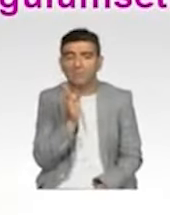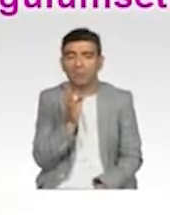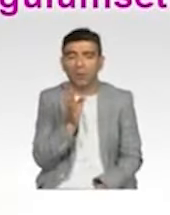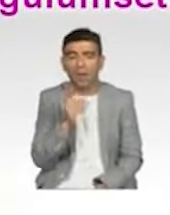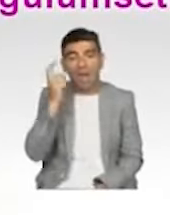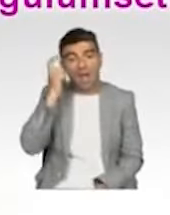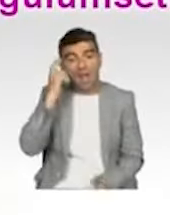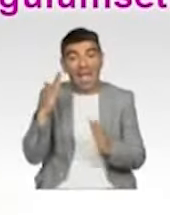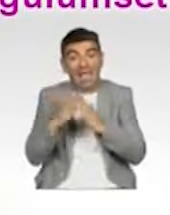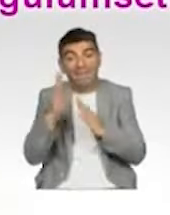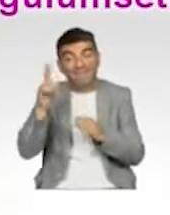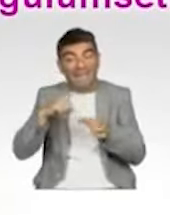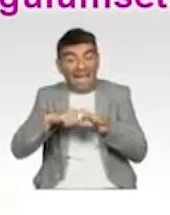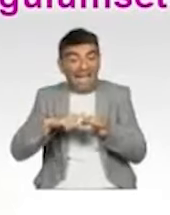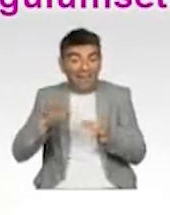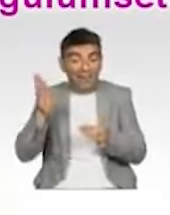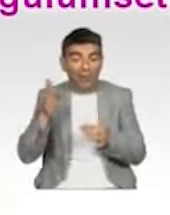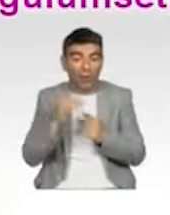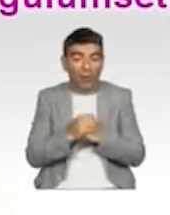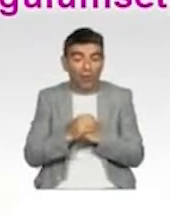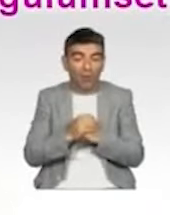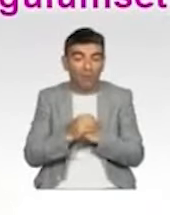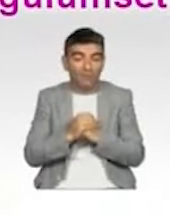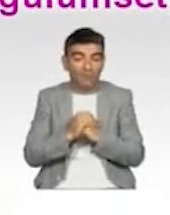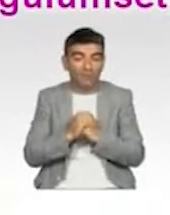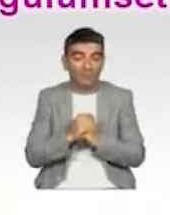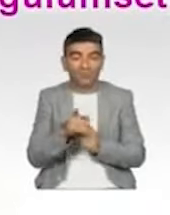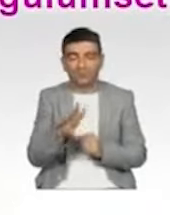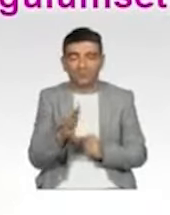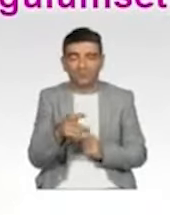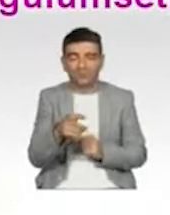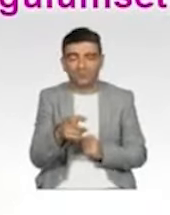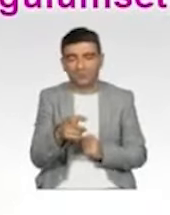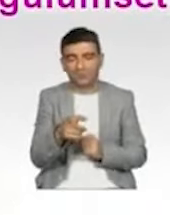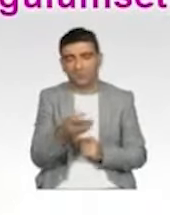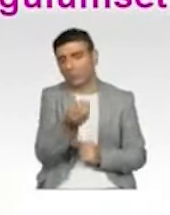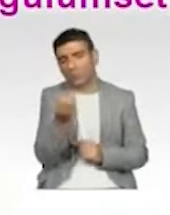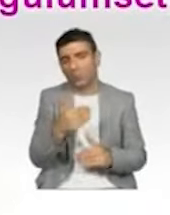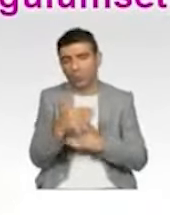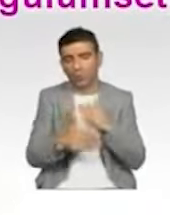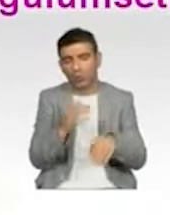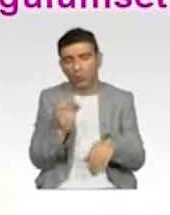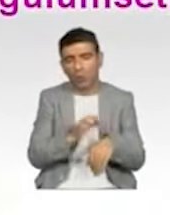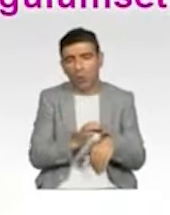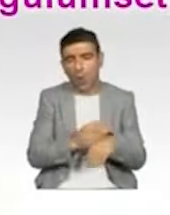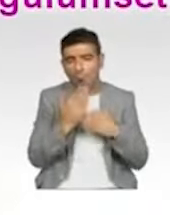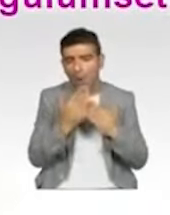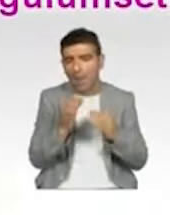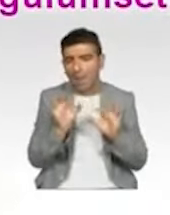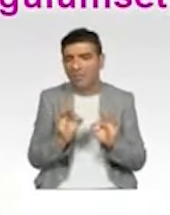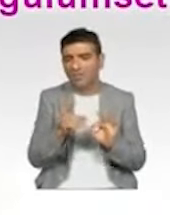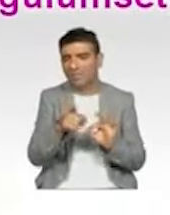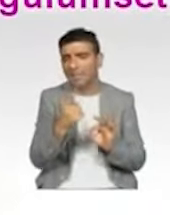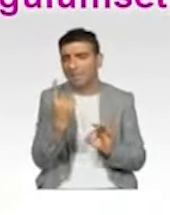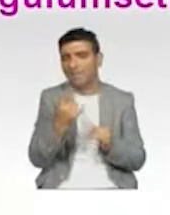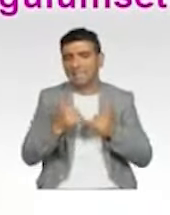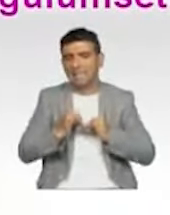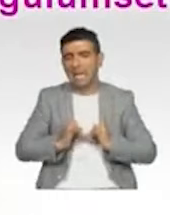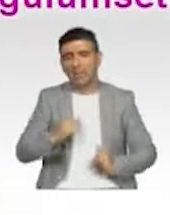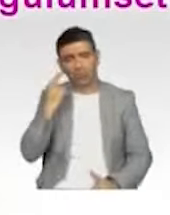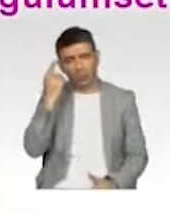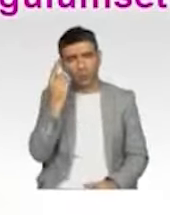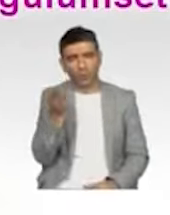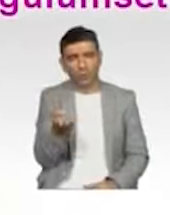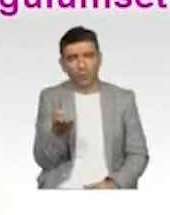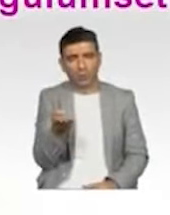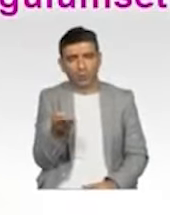evde kalıyor. Yani ya çocuğu bazen şey oluyorsun Alişan. Çok yorulduğun zaman hani okula başladıklarında bir böyle bir rahatlarım diye